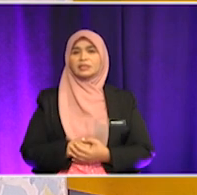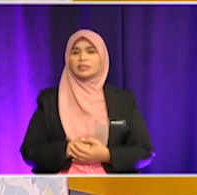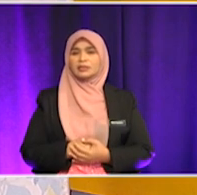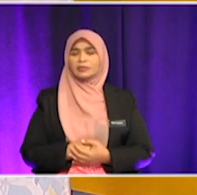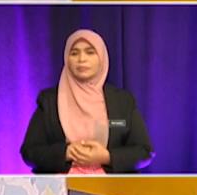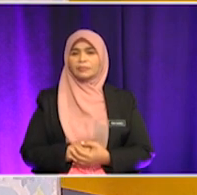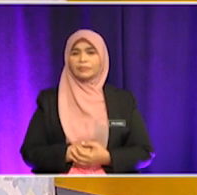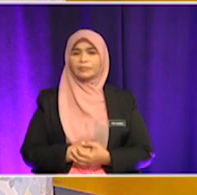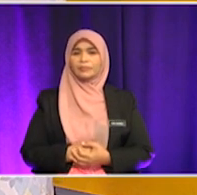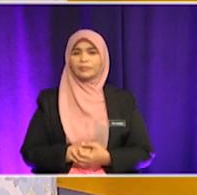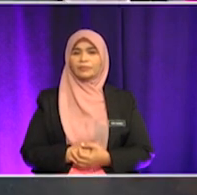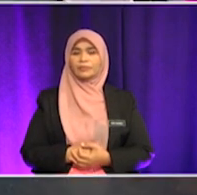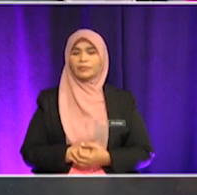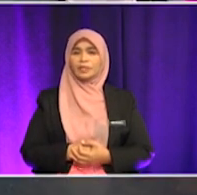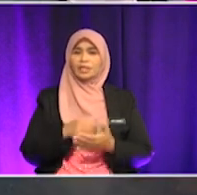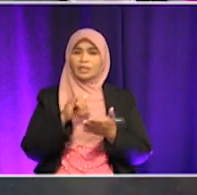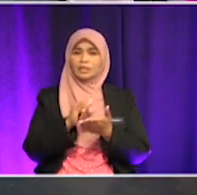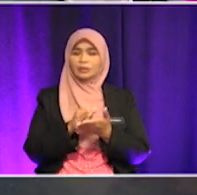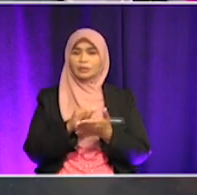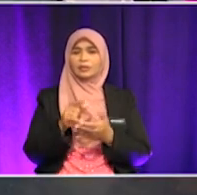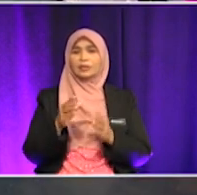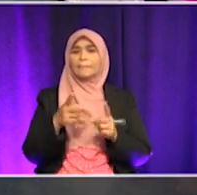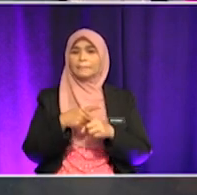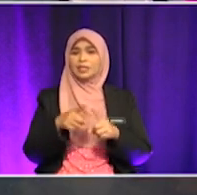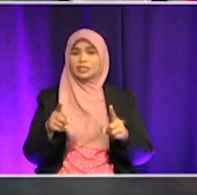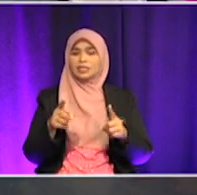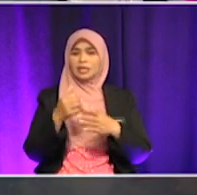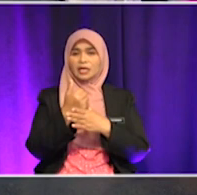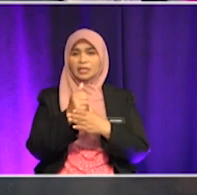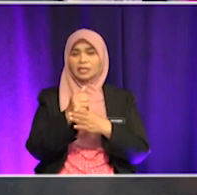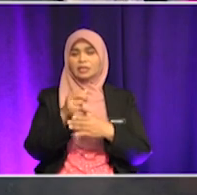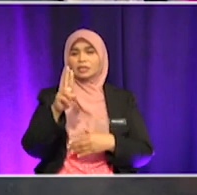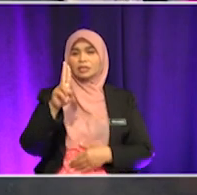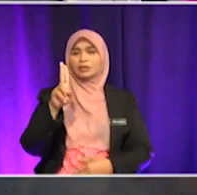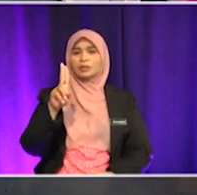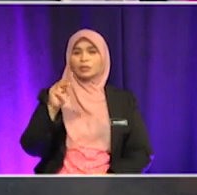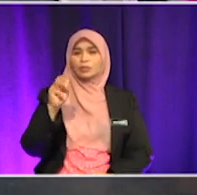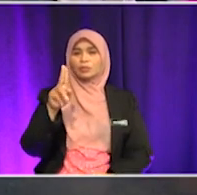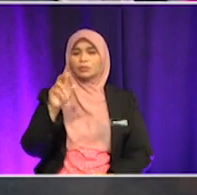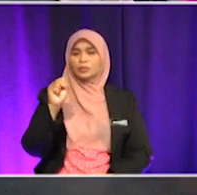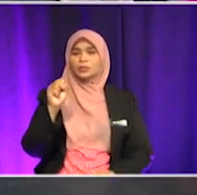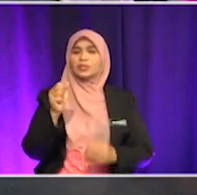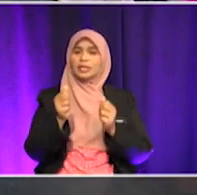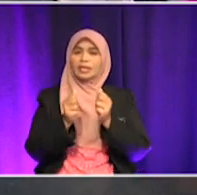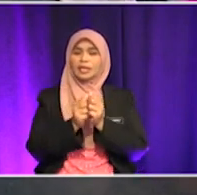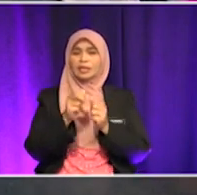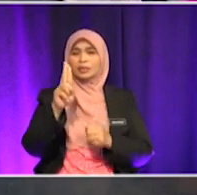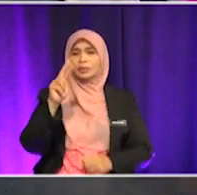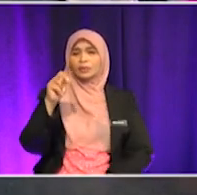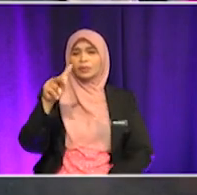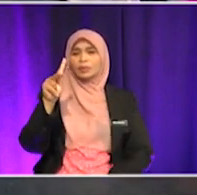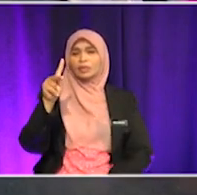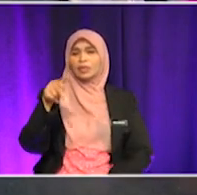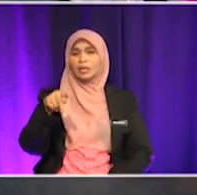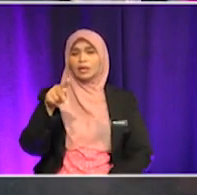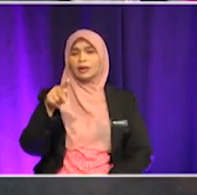algebra. Baik, itulah dia perbezaan antara rumus algebra dan juga ungkapan algebra. Tentunya kita akan belajar